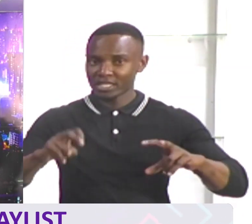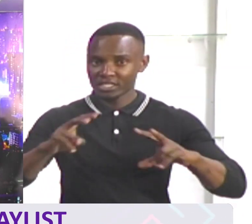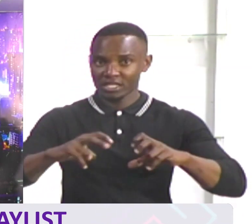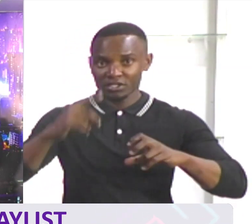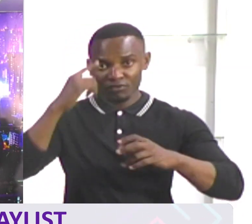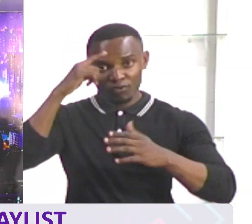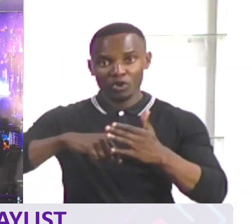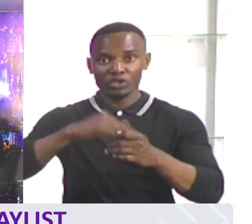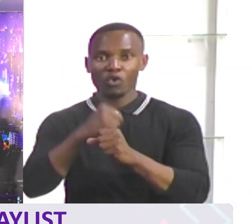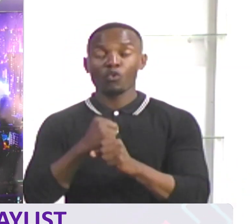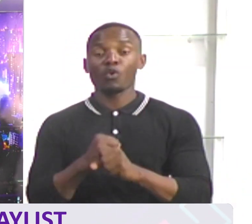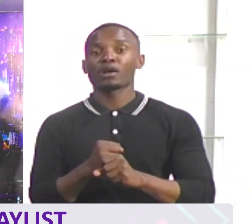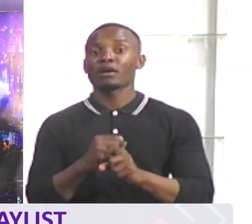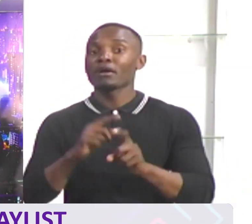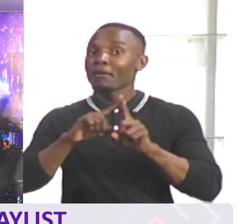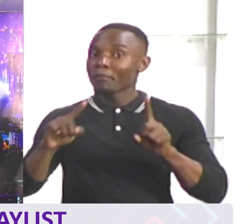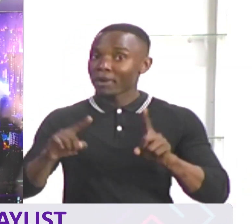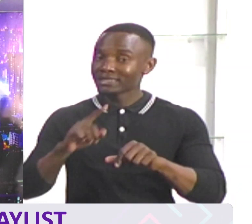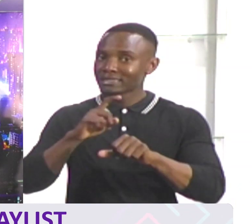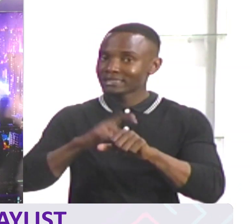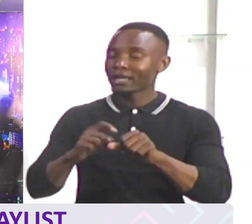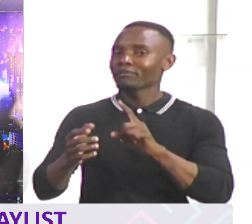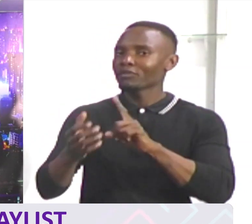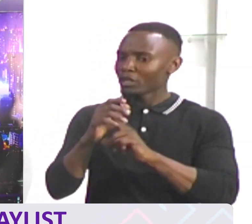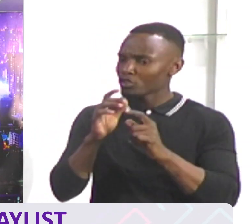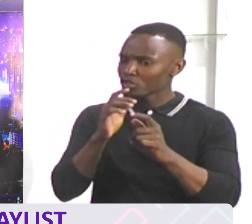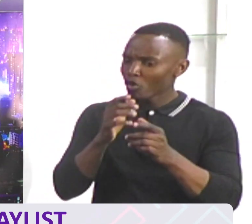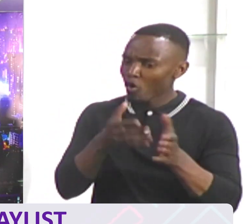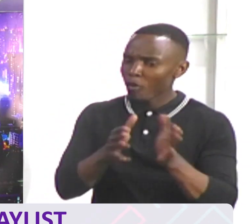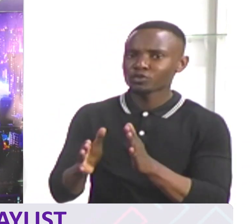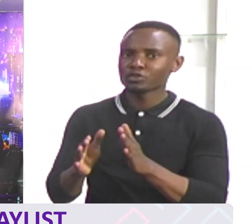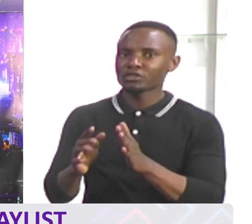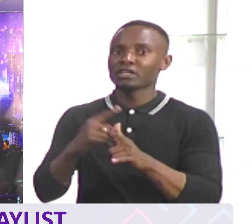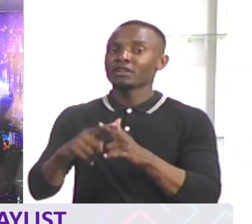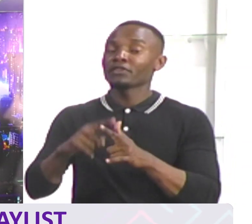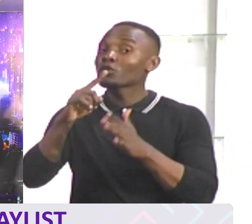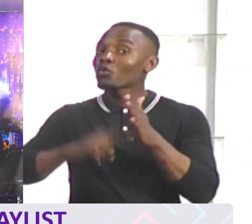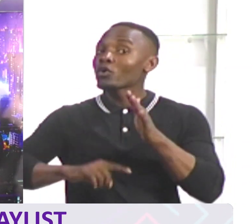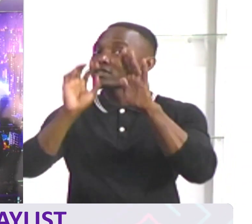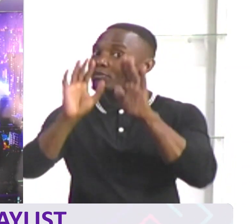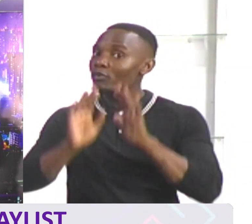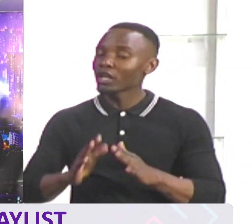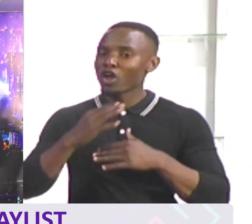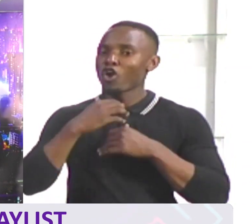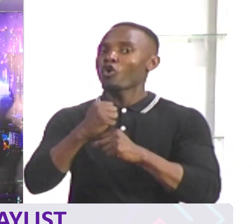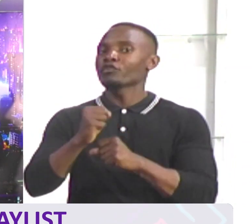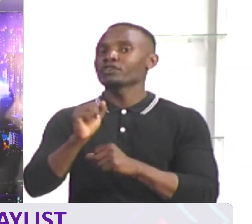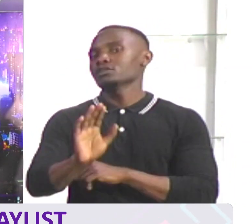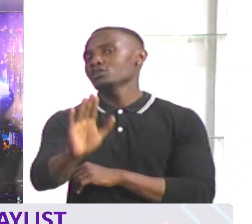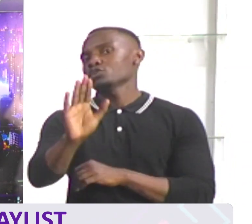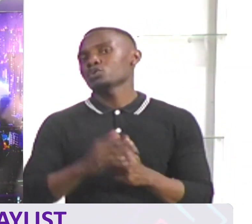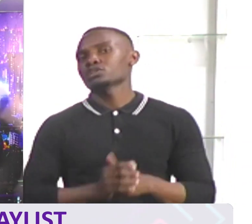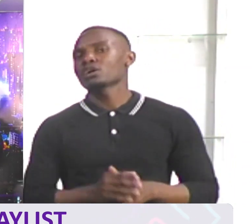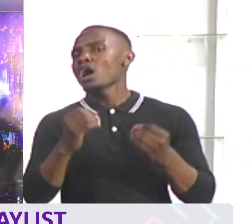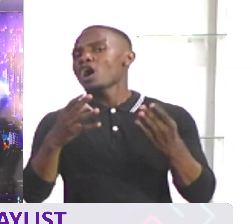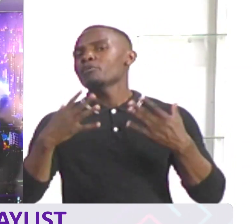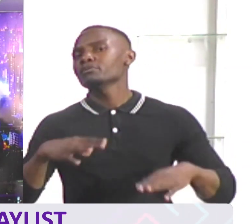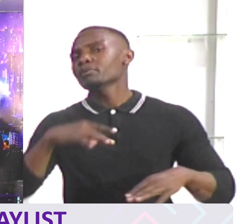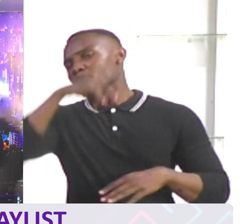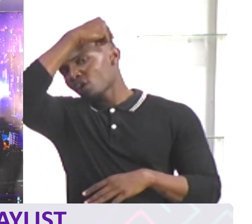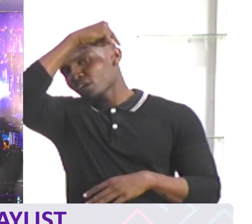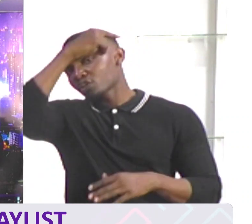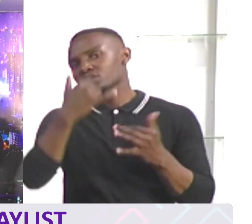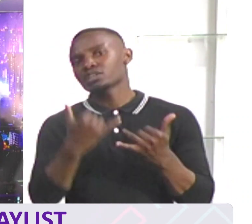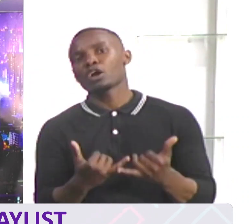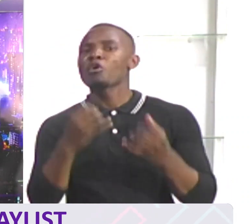kwa ile mlango ni confidence umeingia nao inakaaje vile umejitambua yani ndio yeah sasa wasi wangapi wana wala graduate left at 27